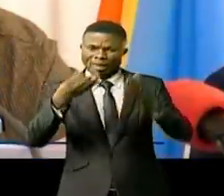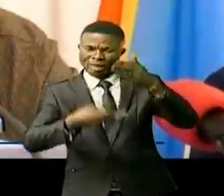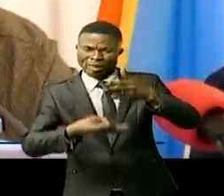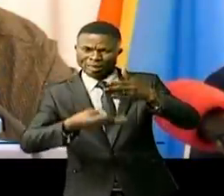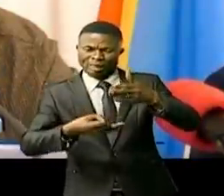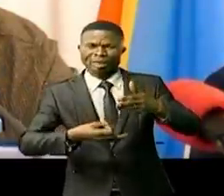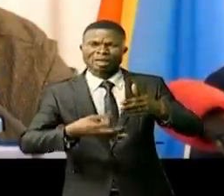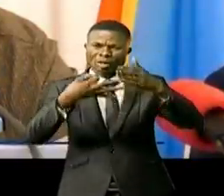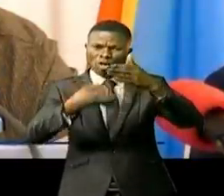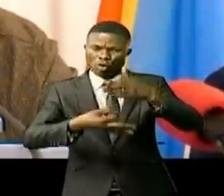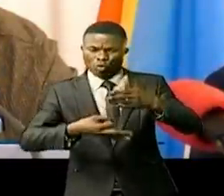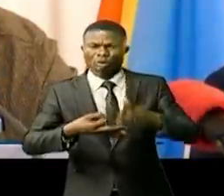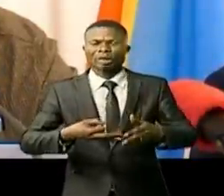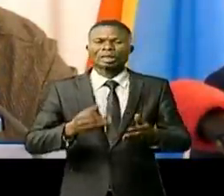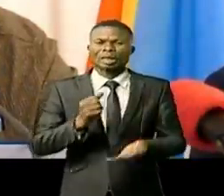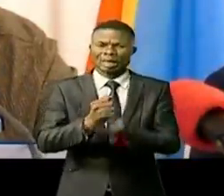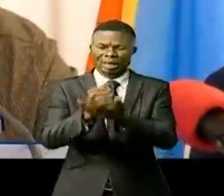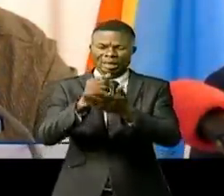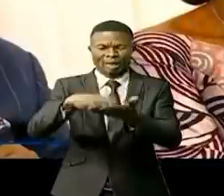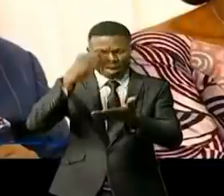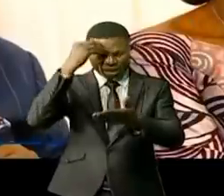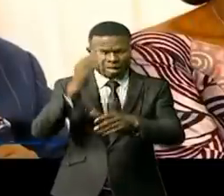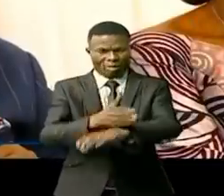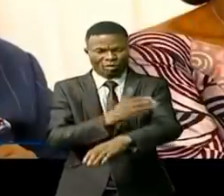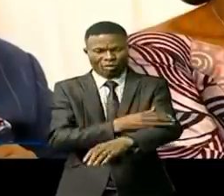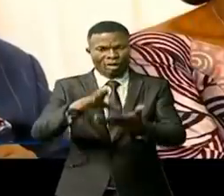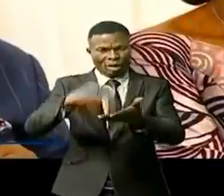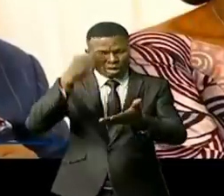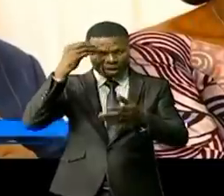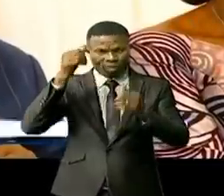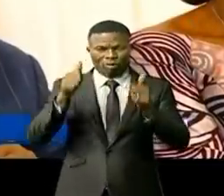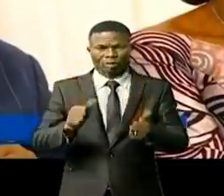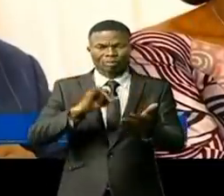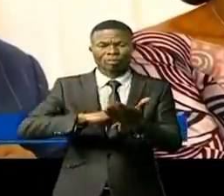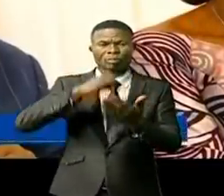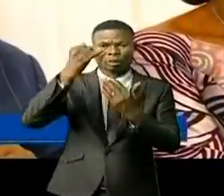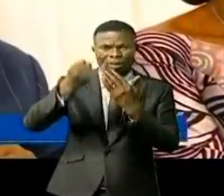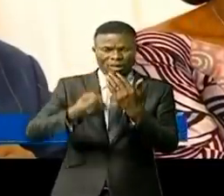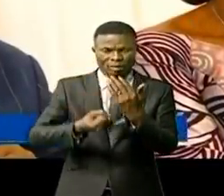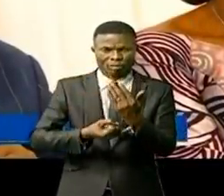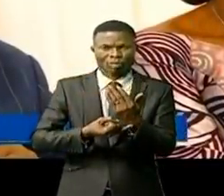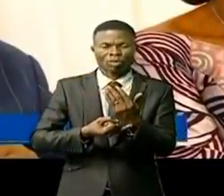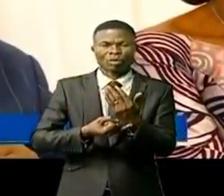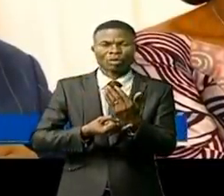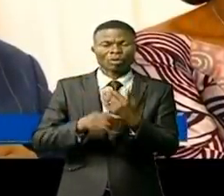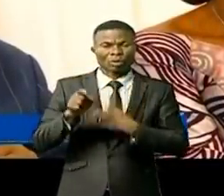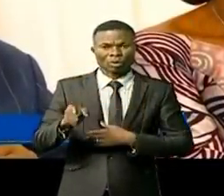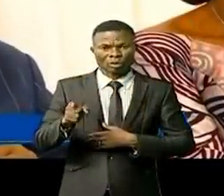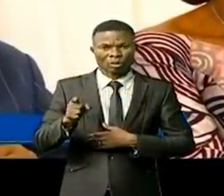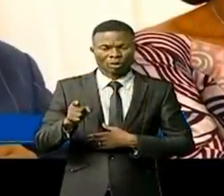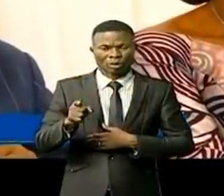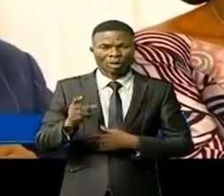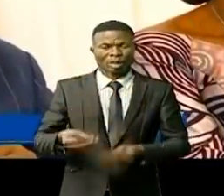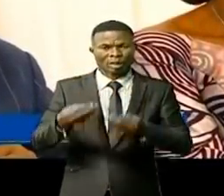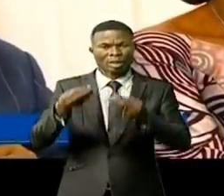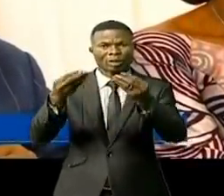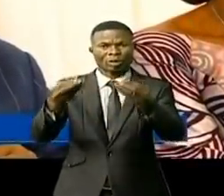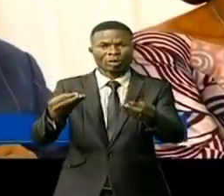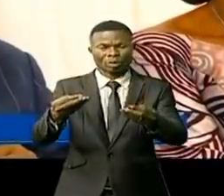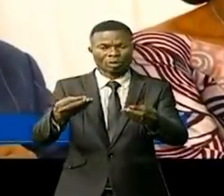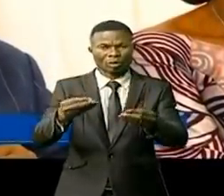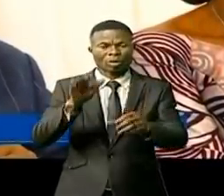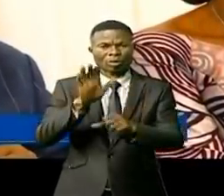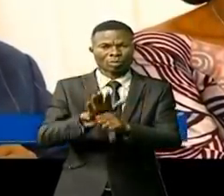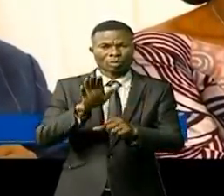afin de permettre aux enfants de continuer à apprendre. Le projet a doté les